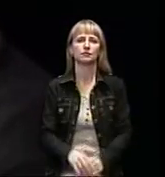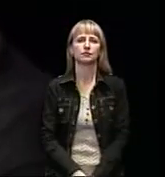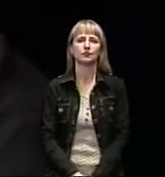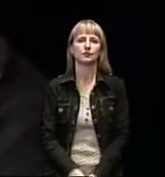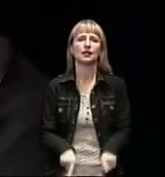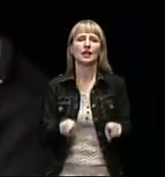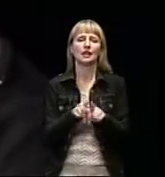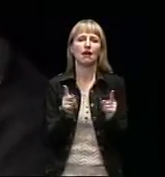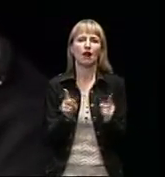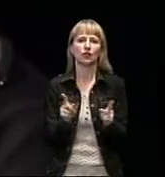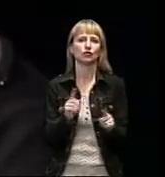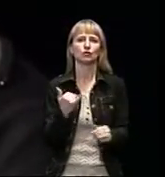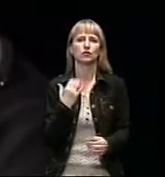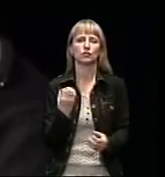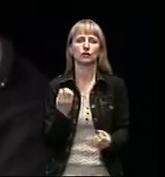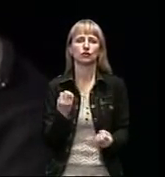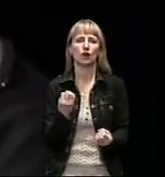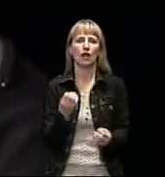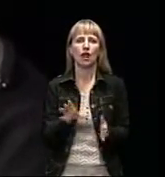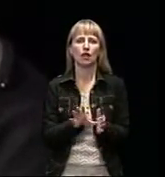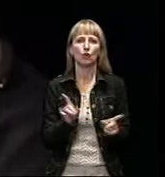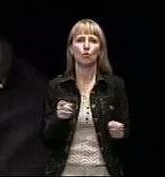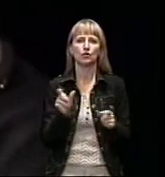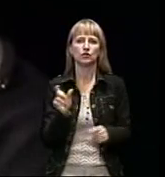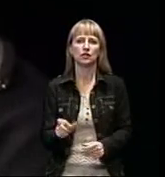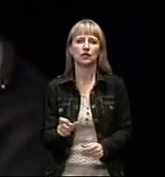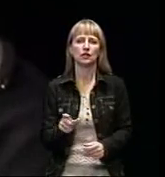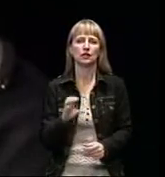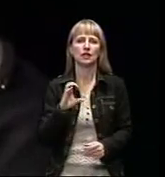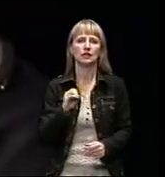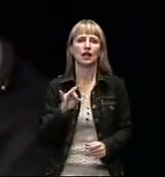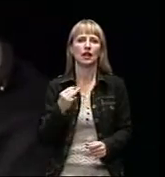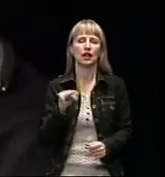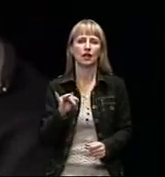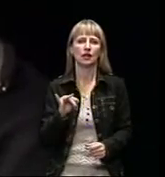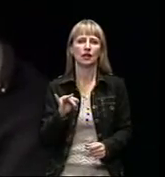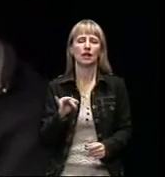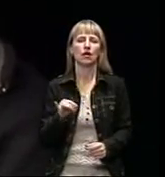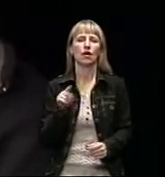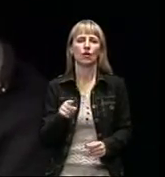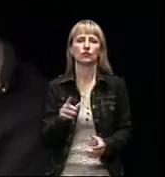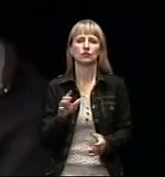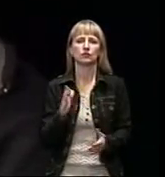Вот так вот вкратце, еще у нас был электронный музыкант Сергей Подлепян, он заведовал таким сюром,